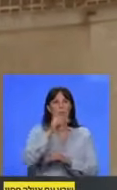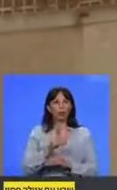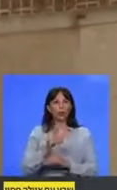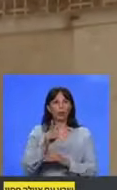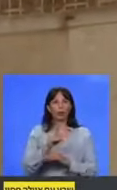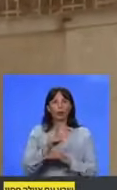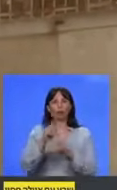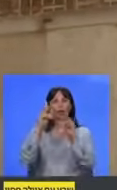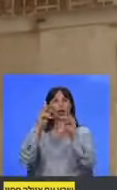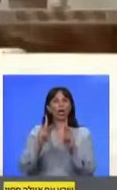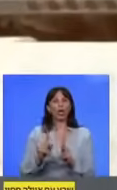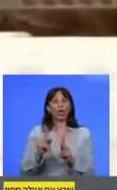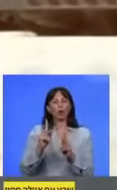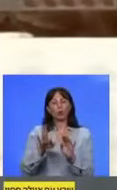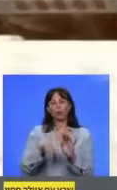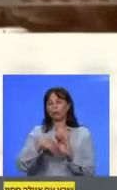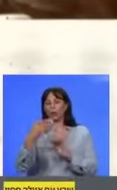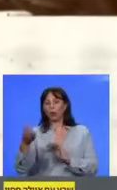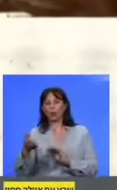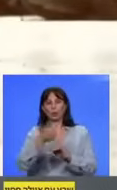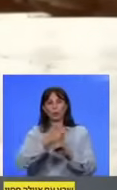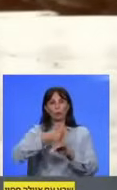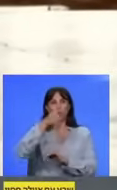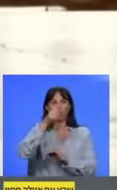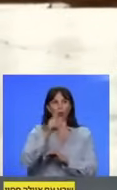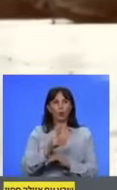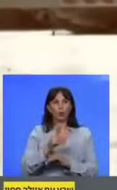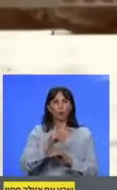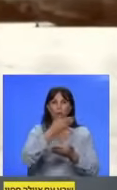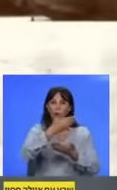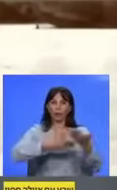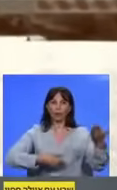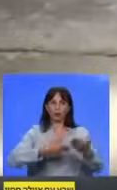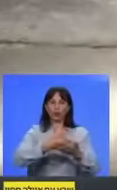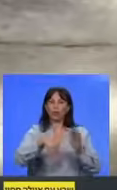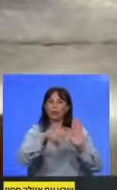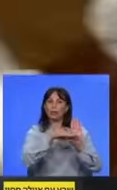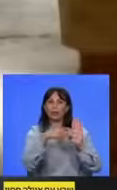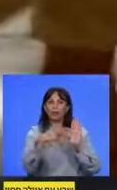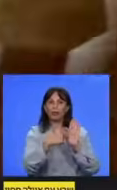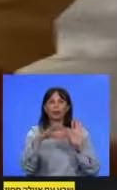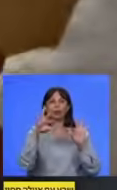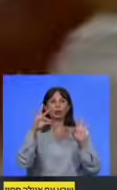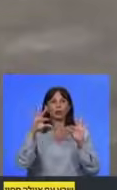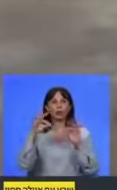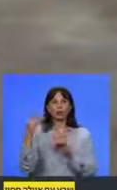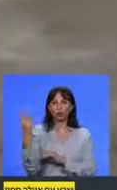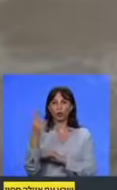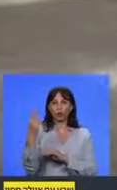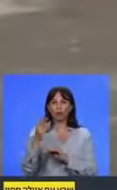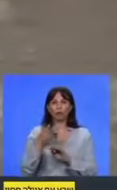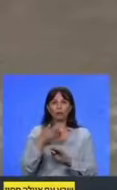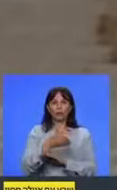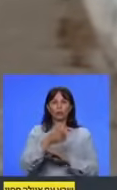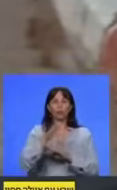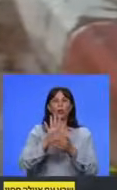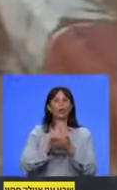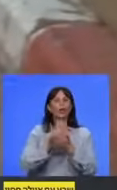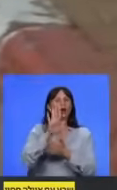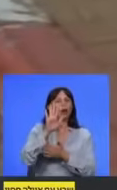בחניון ציבורי מחוץ לפיקוד. על פי כתב האישום, סעיף 10, השניים הגיעו ב-15:45